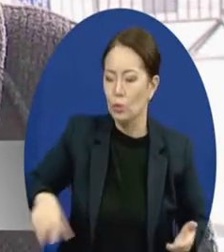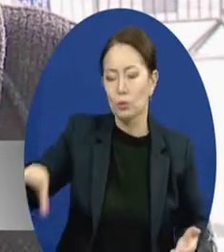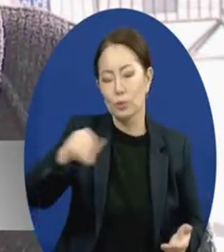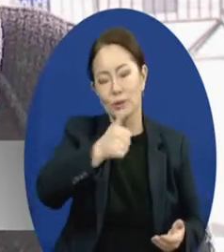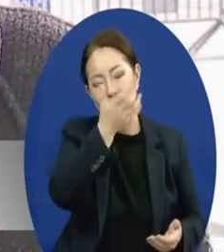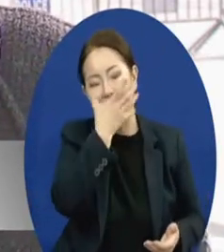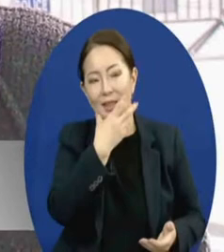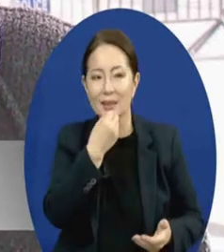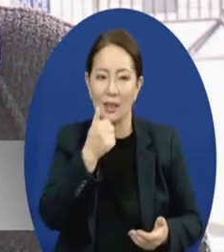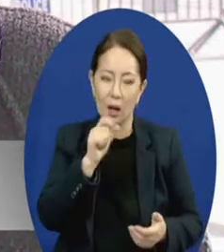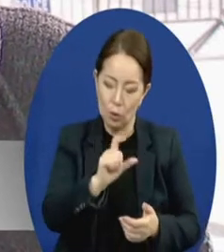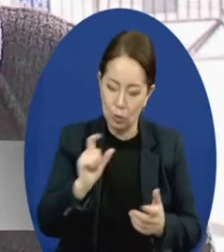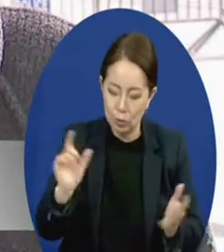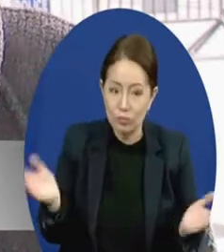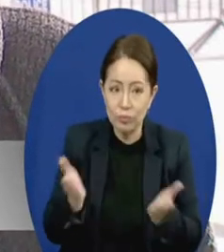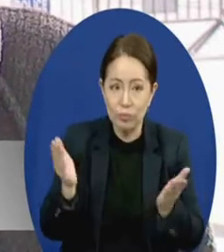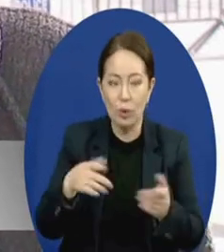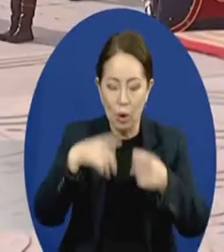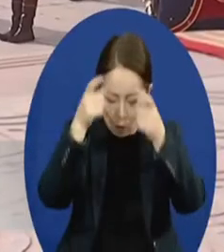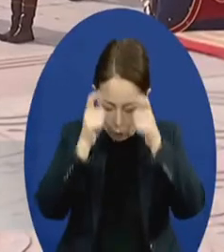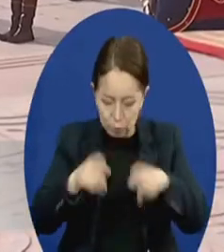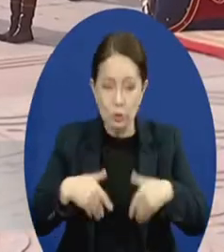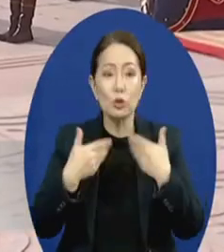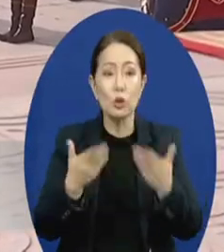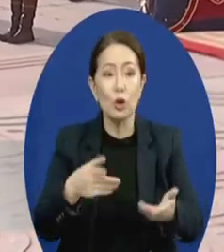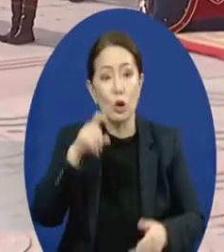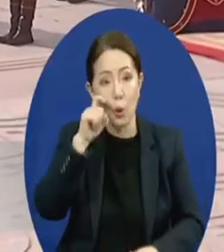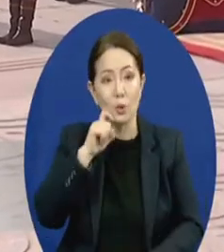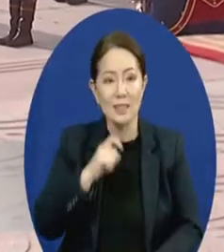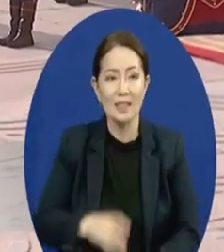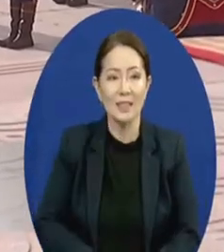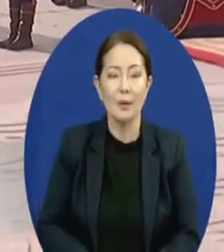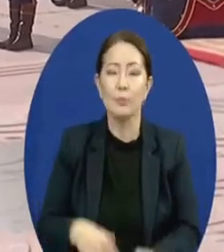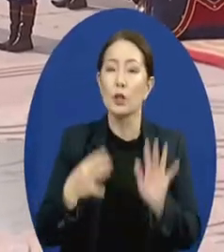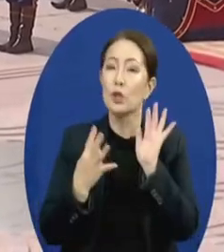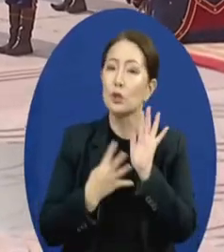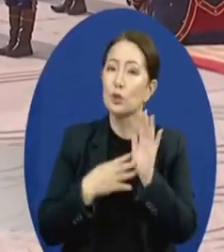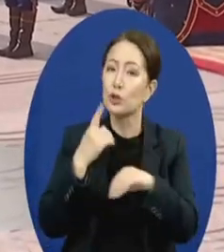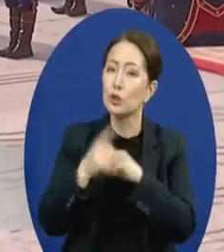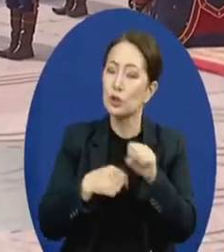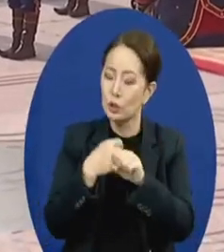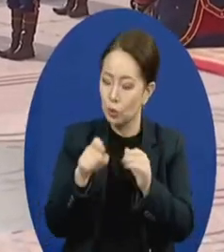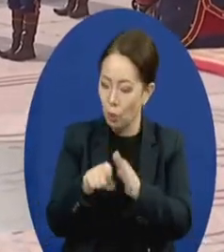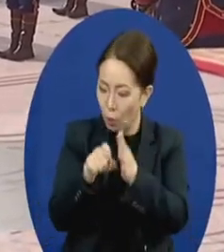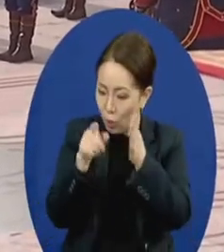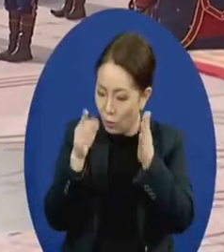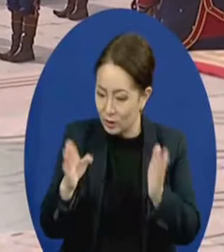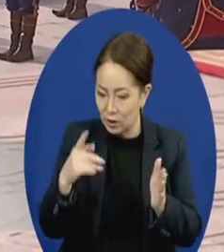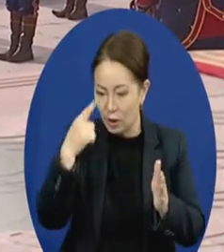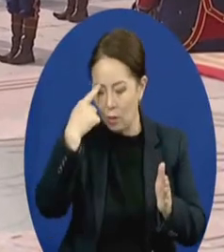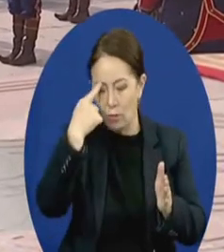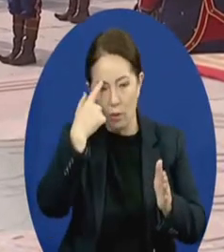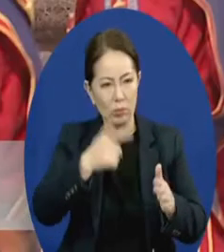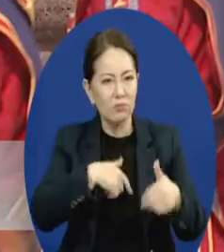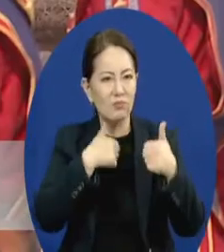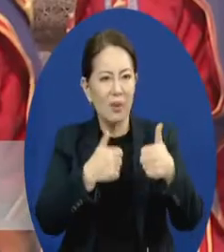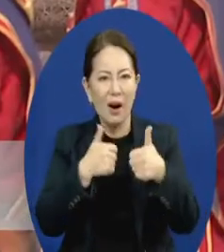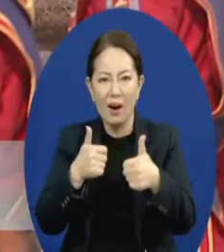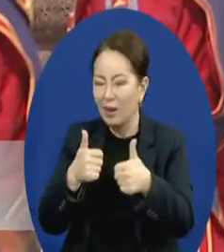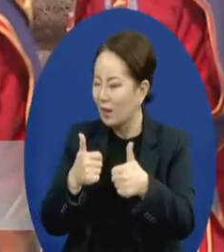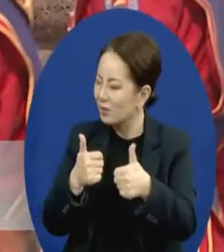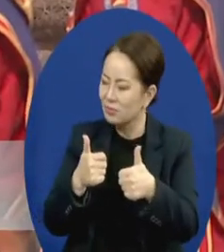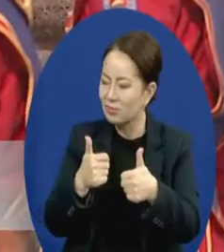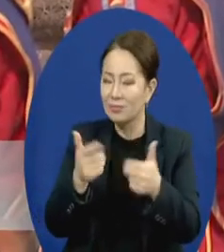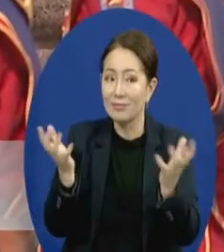болгож хүмүүжүүлээрэй гэж би хүсэх байна да. 9 жилийн турш Монгол бахархлын өдрөөр Монгол төмний бахархал болсон